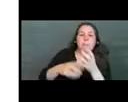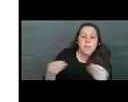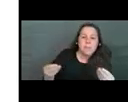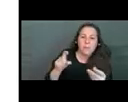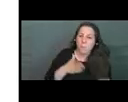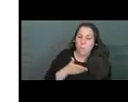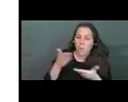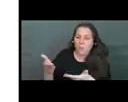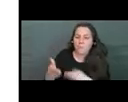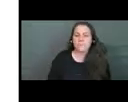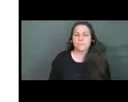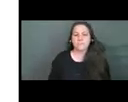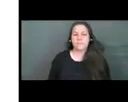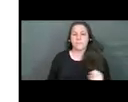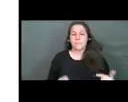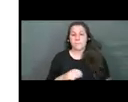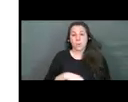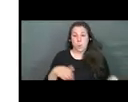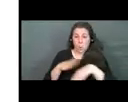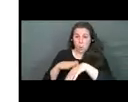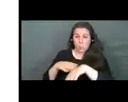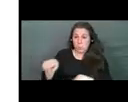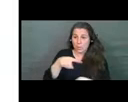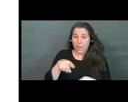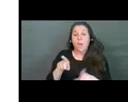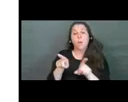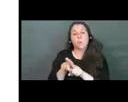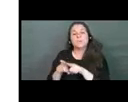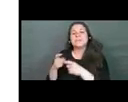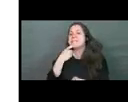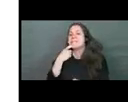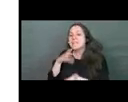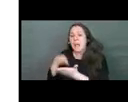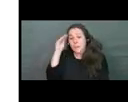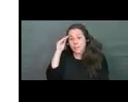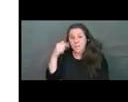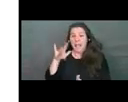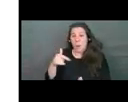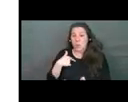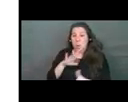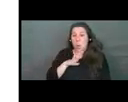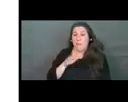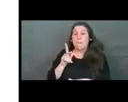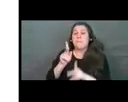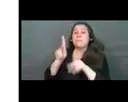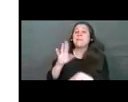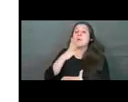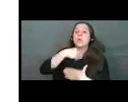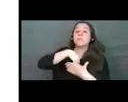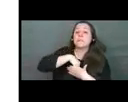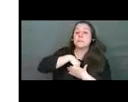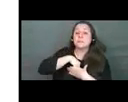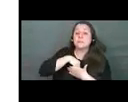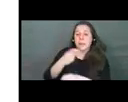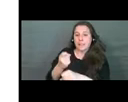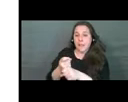nos consultants, puis aussi pour nos apprenants, parce qu'en plus de faire travailler des personnes autistes comme consultantes et consultants, on fait aussi